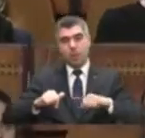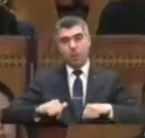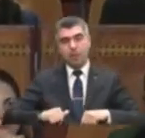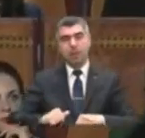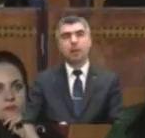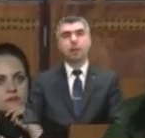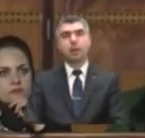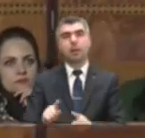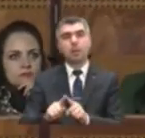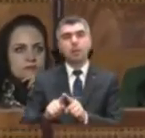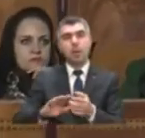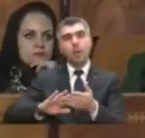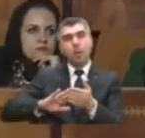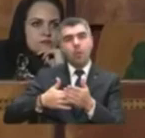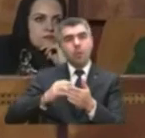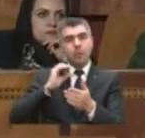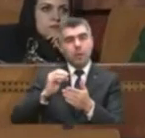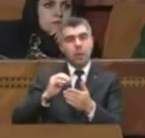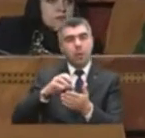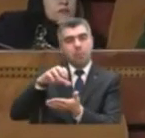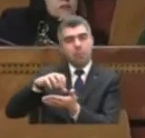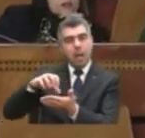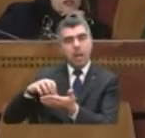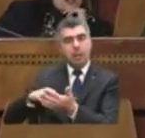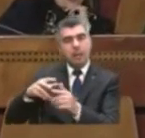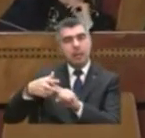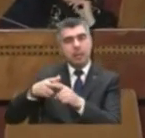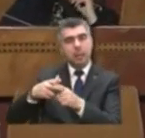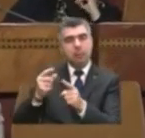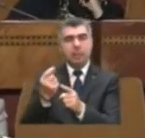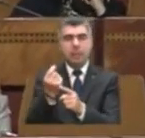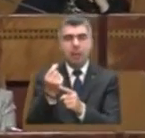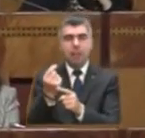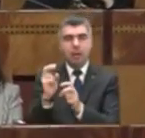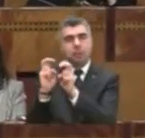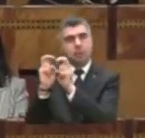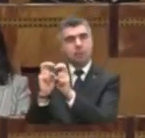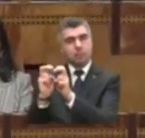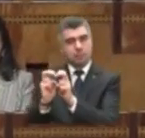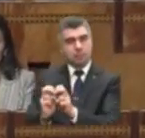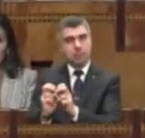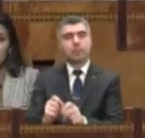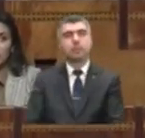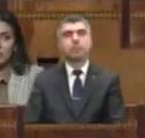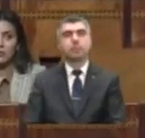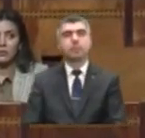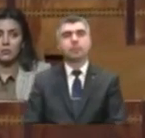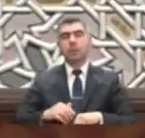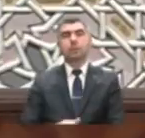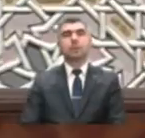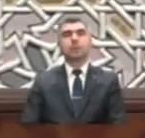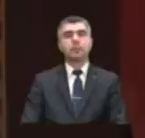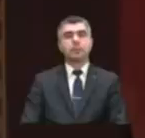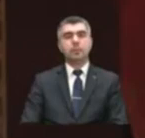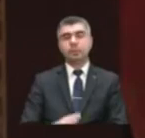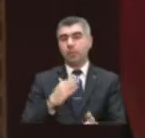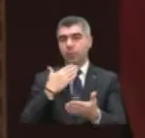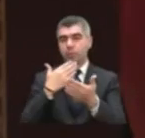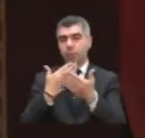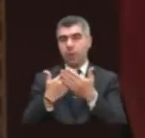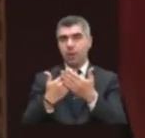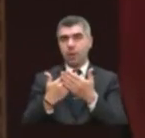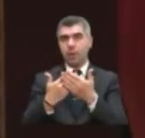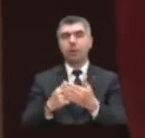توفير وتعبئة العقار المخصص للمناطق الصناعية بأثمنة مناسبة وتنافسية. شكرا السيدة